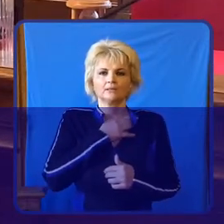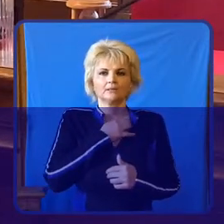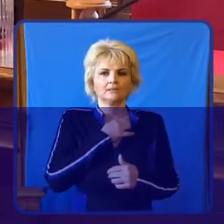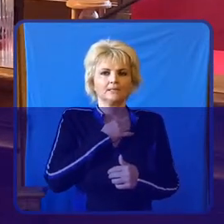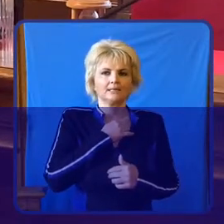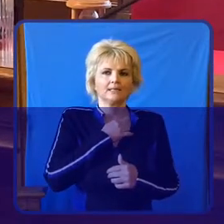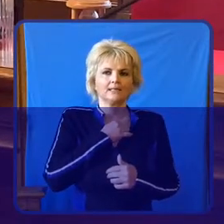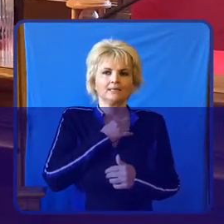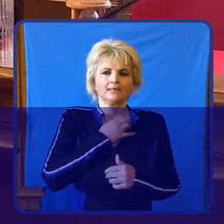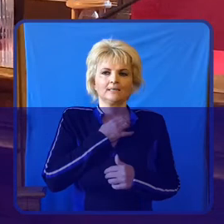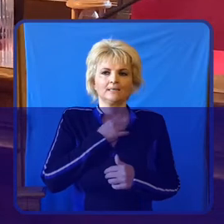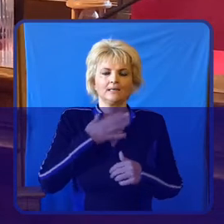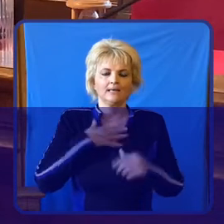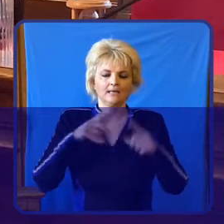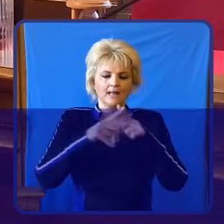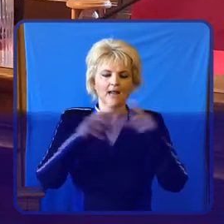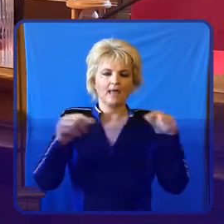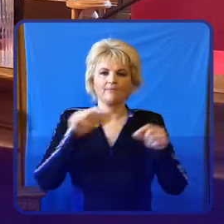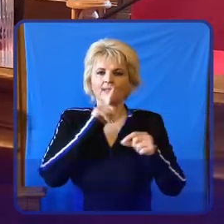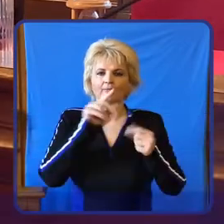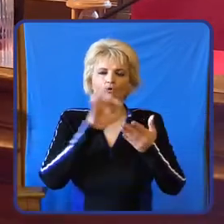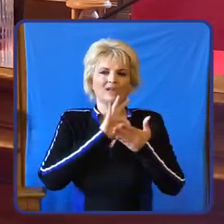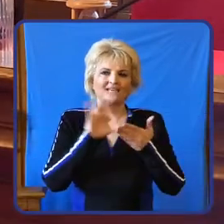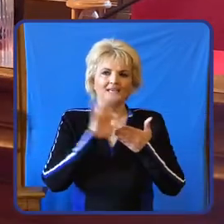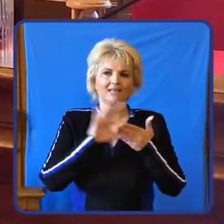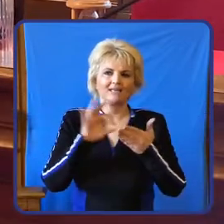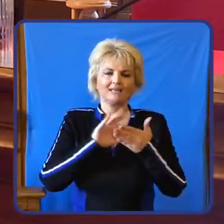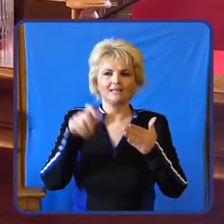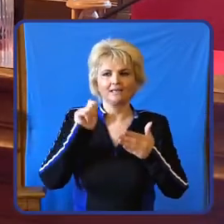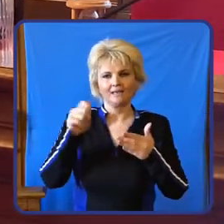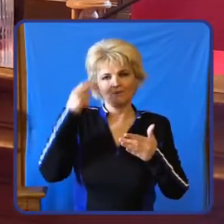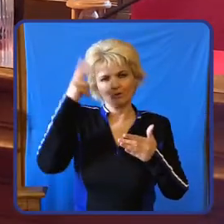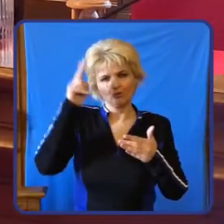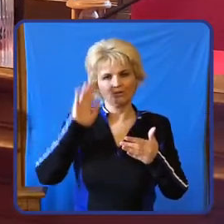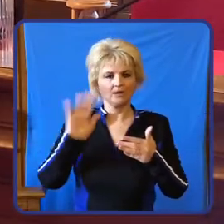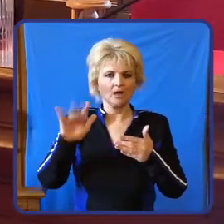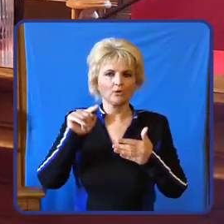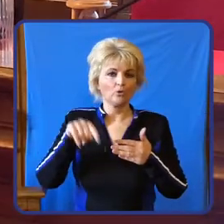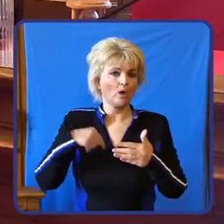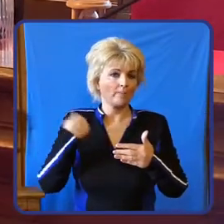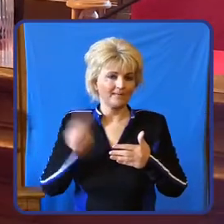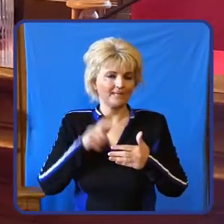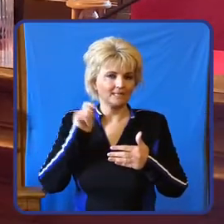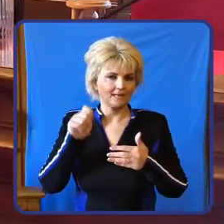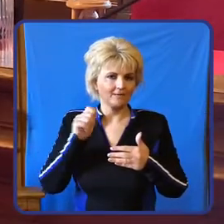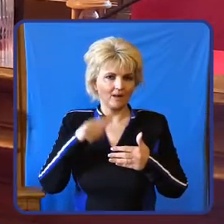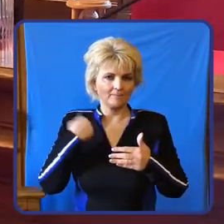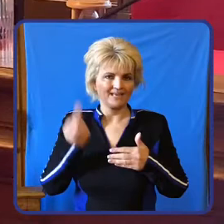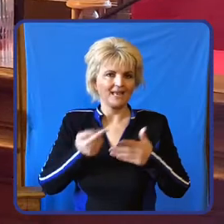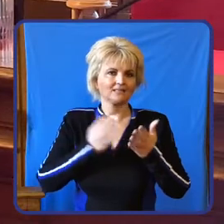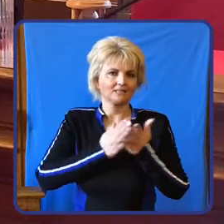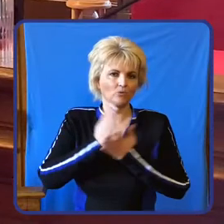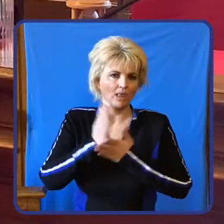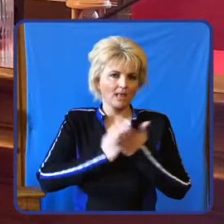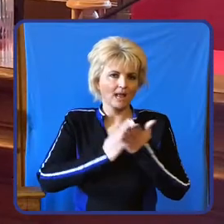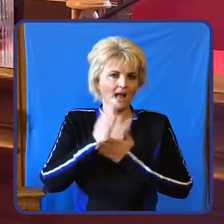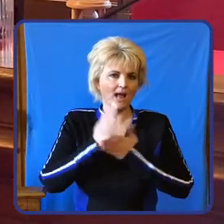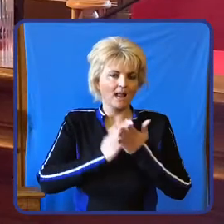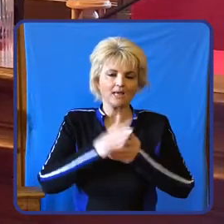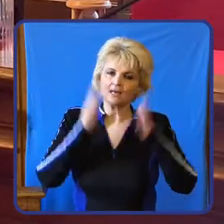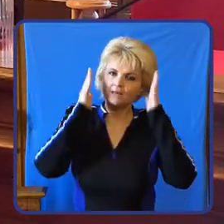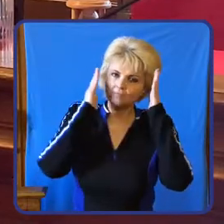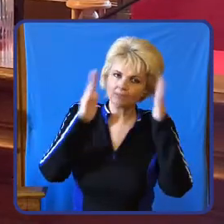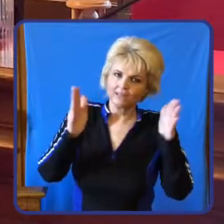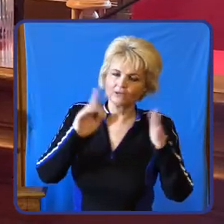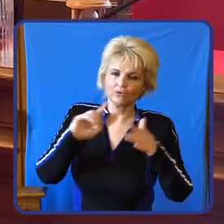én levelet fogok írni képviselő úrnak, hiszen ő a mi képviselőnk, ő minket szolgál, és bízom benne,